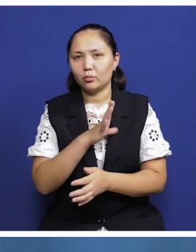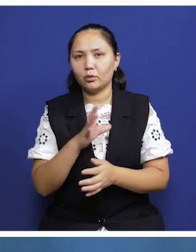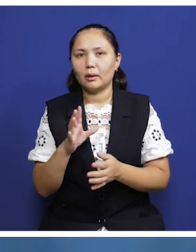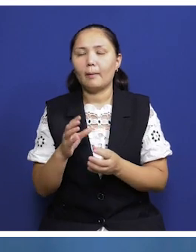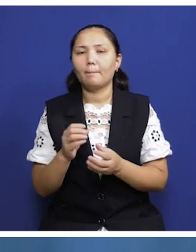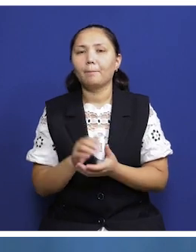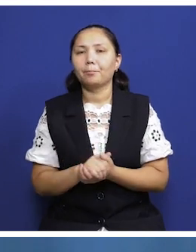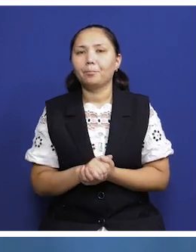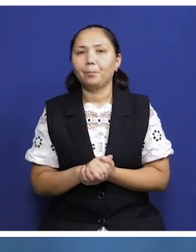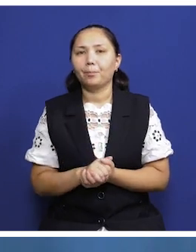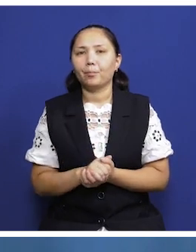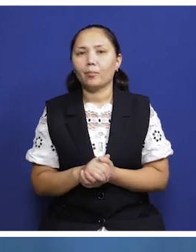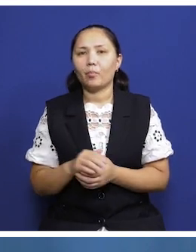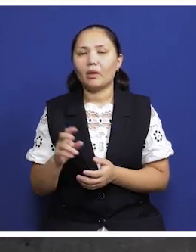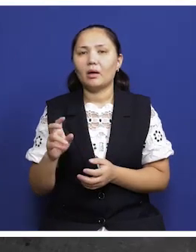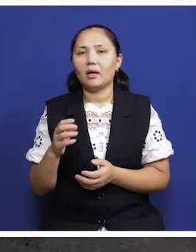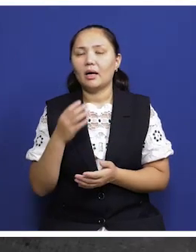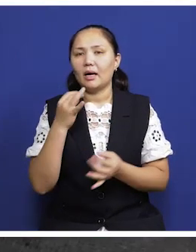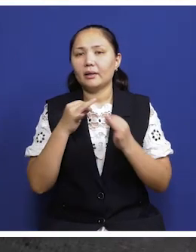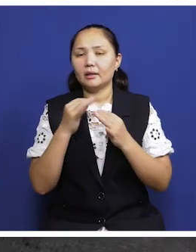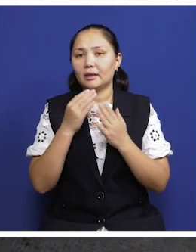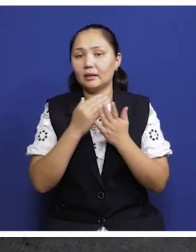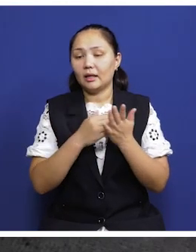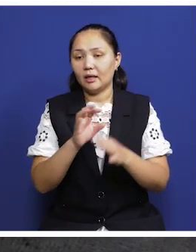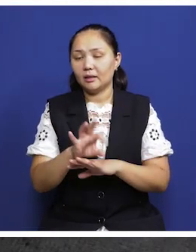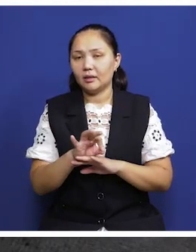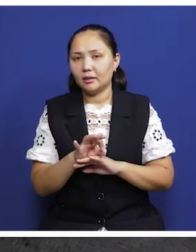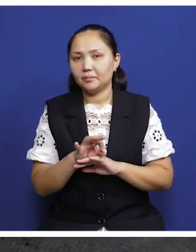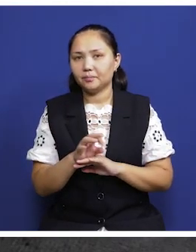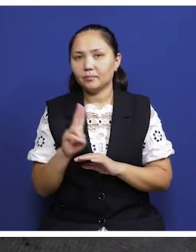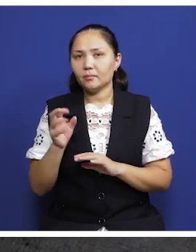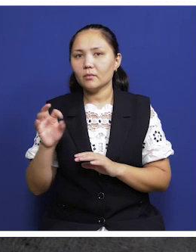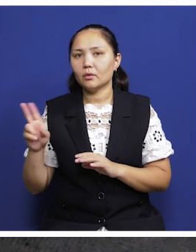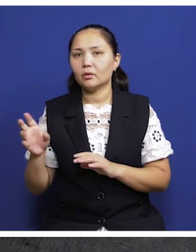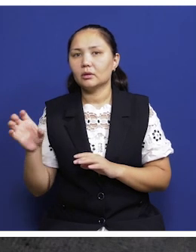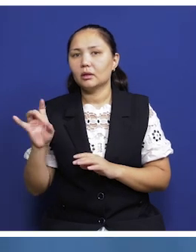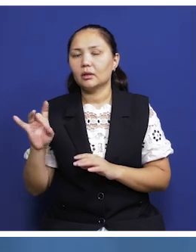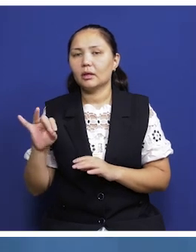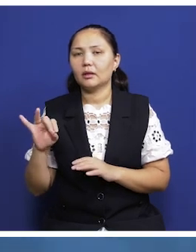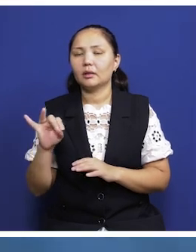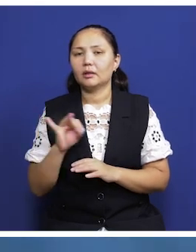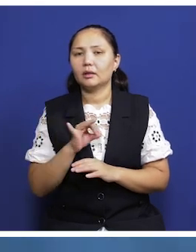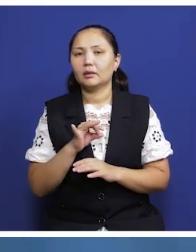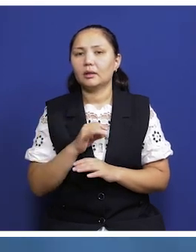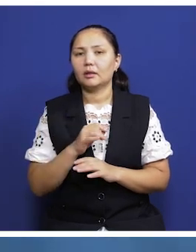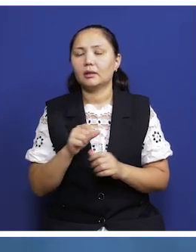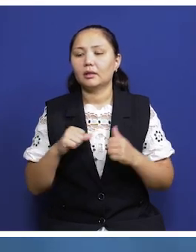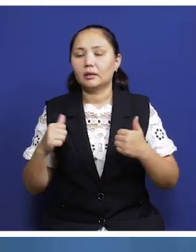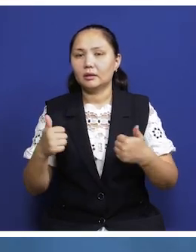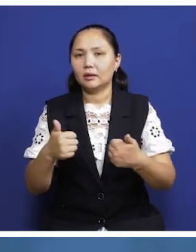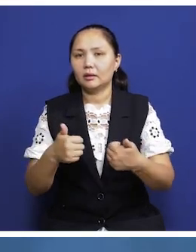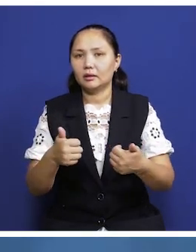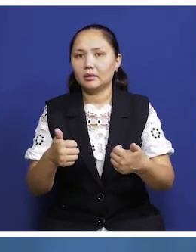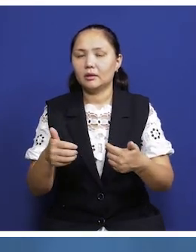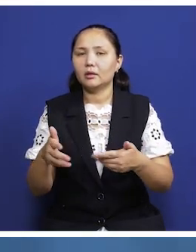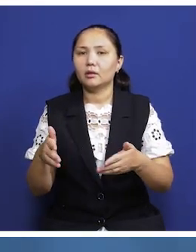алдын ала берген мәліметі бойынша оған Көксарай соғылғаннан кейін пайда болып, сол жерде қолайлы